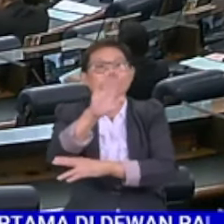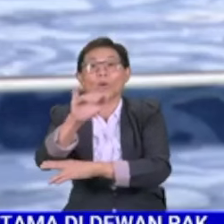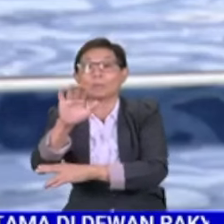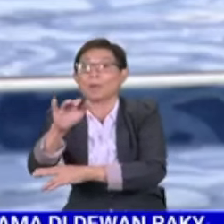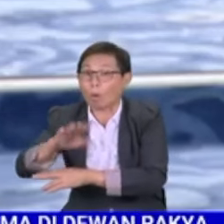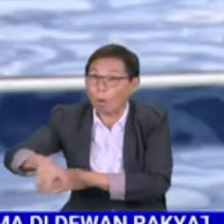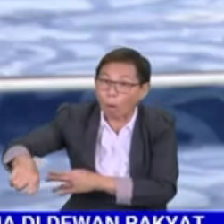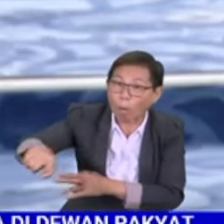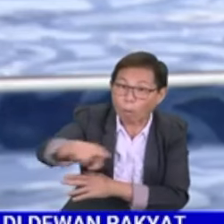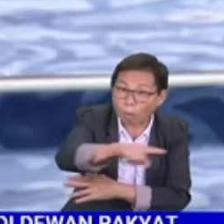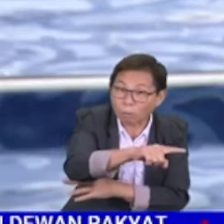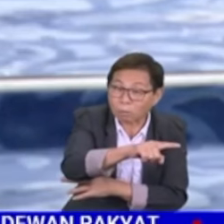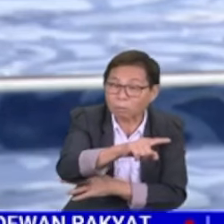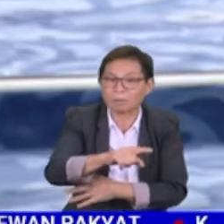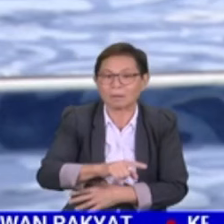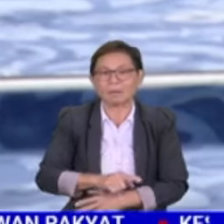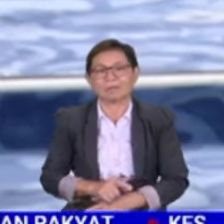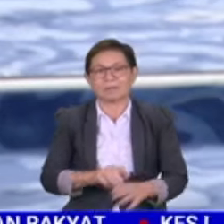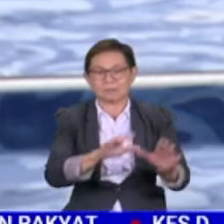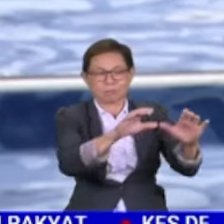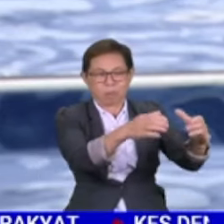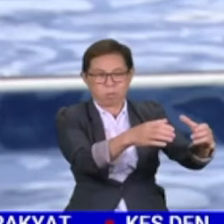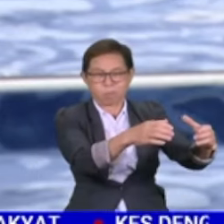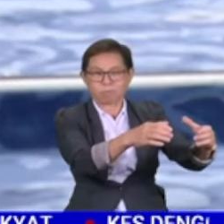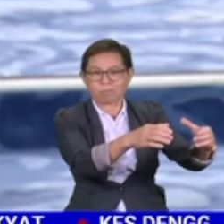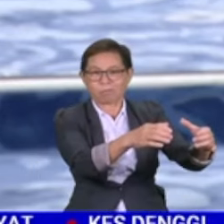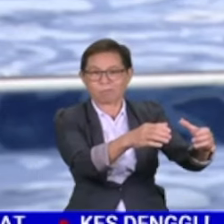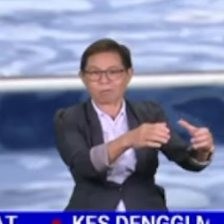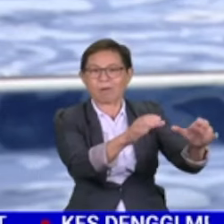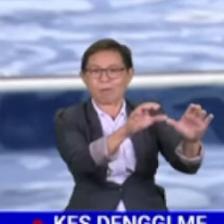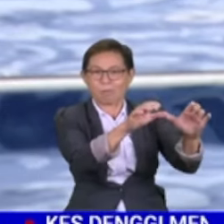bahawa dari sudut badan-badan yang telah